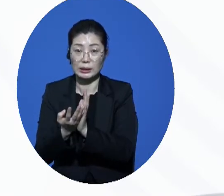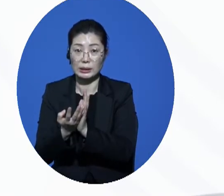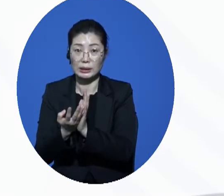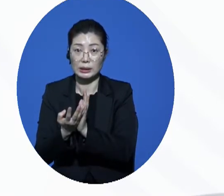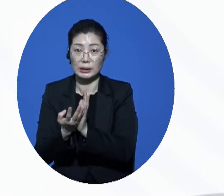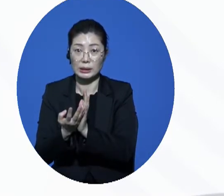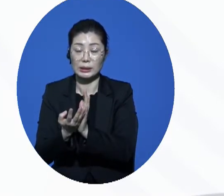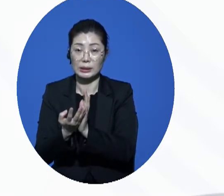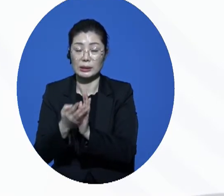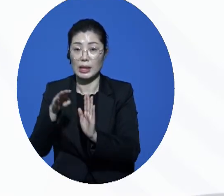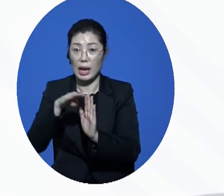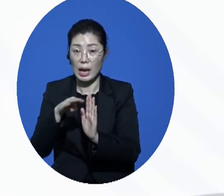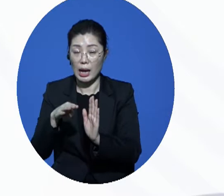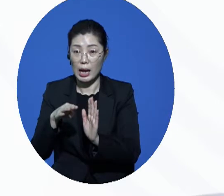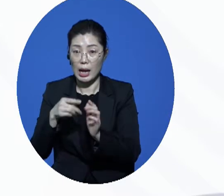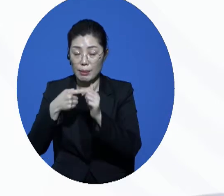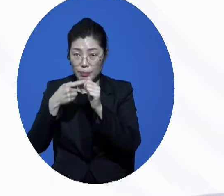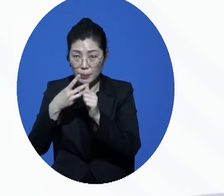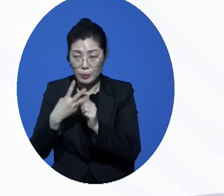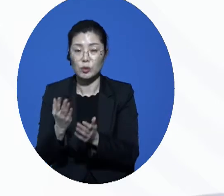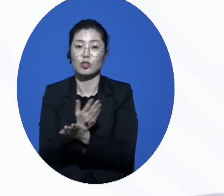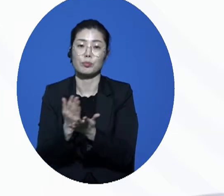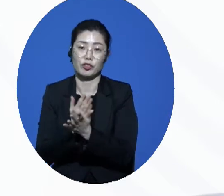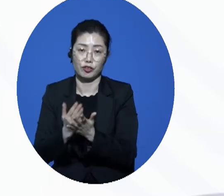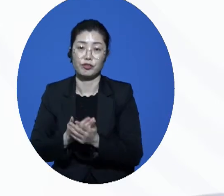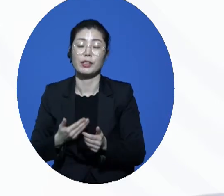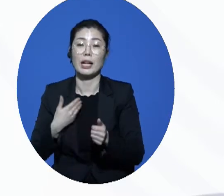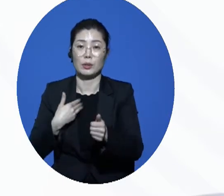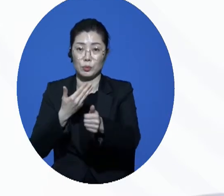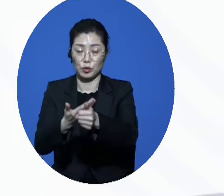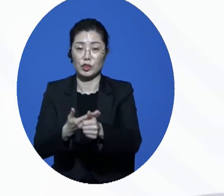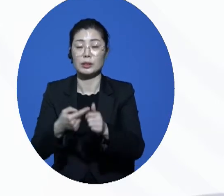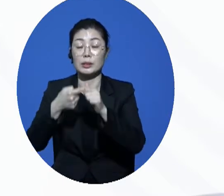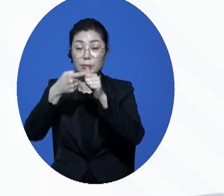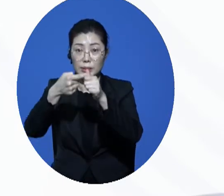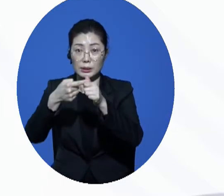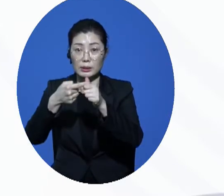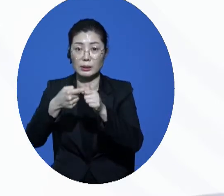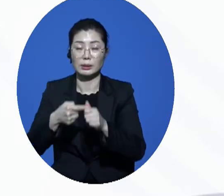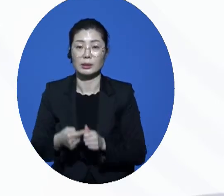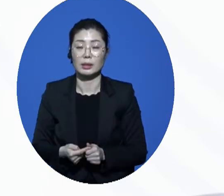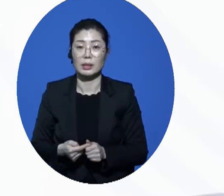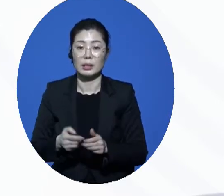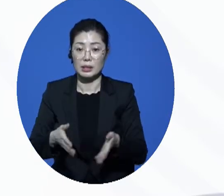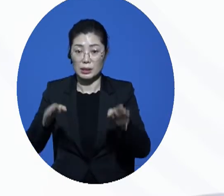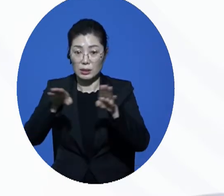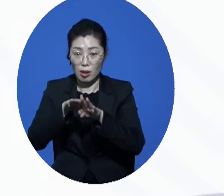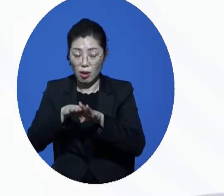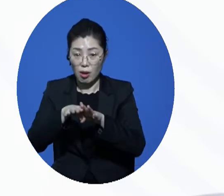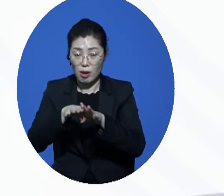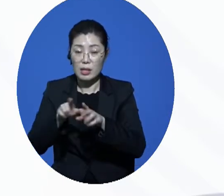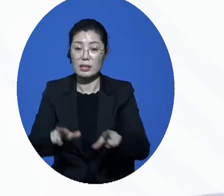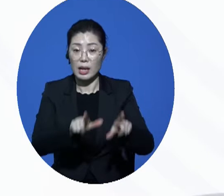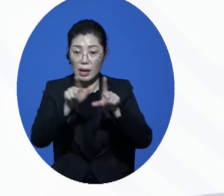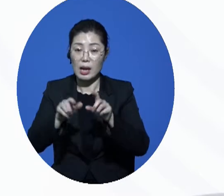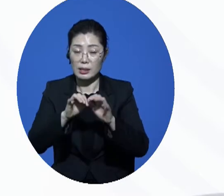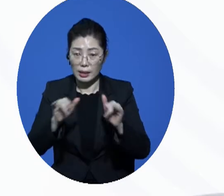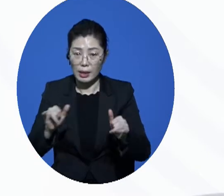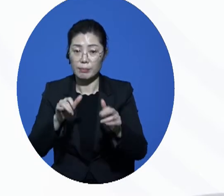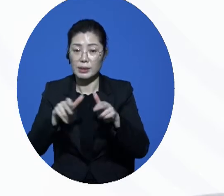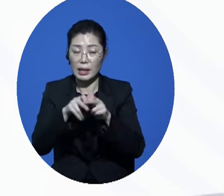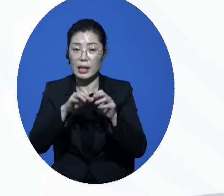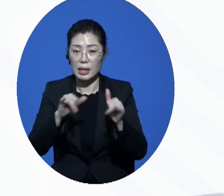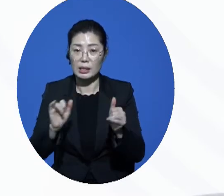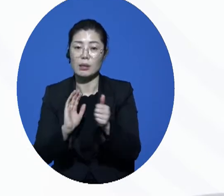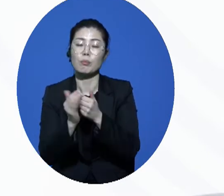해서 4가지의 항목으로 분류를 하였습니다. 우선 첫 번째는 시설 입소 장애인 보호를